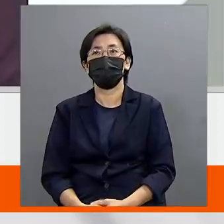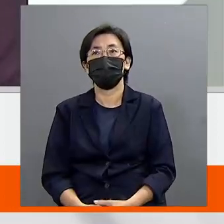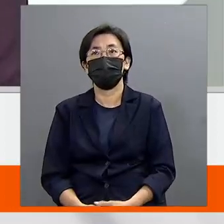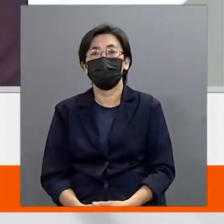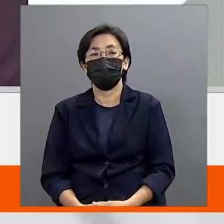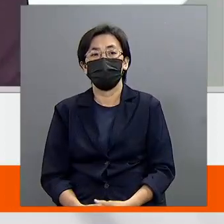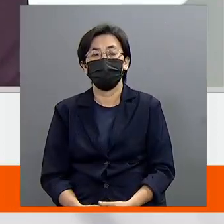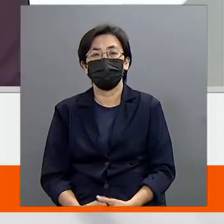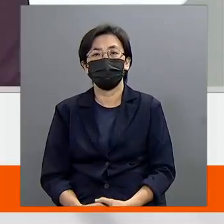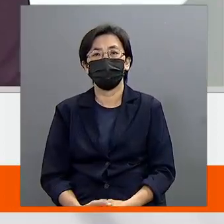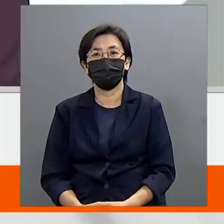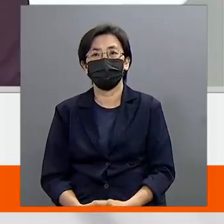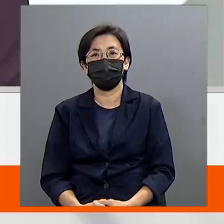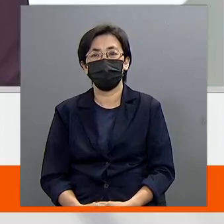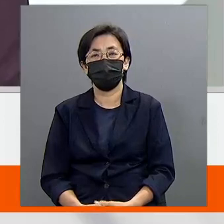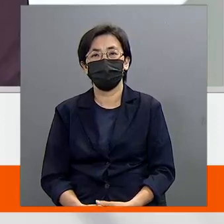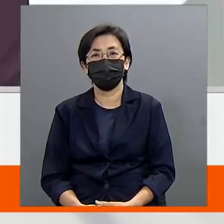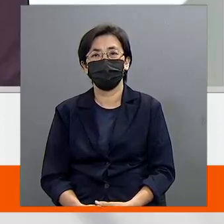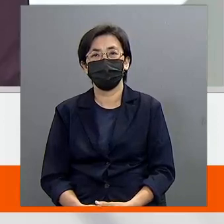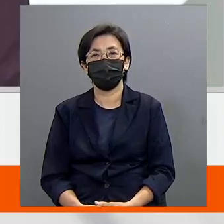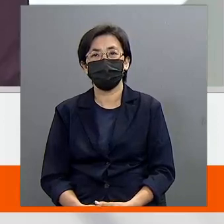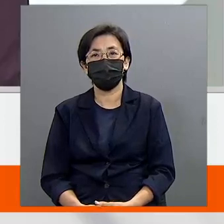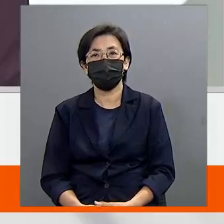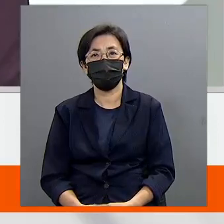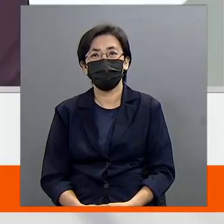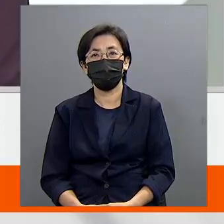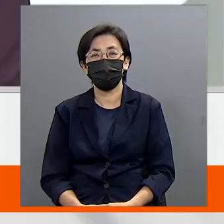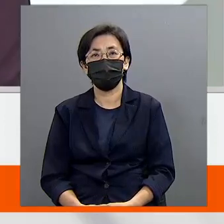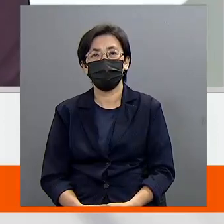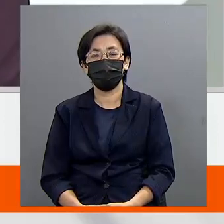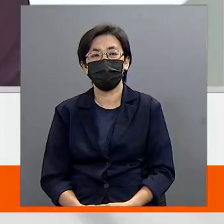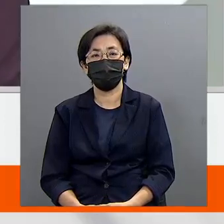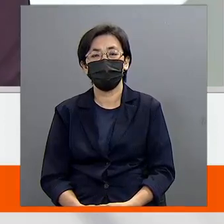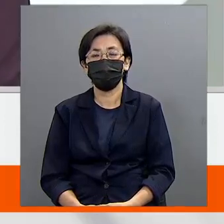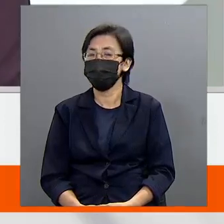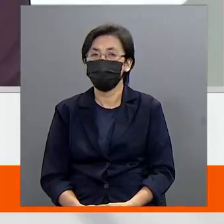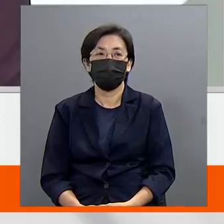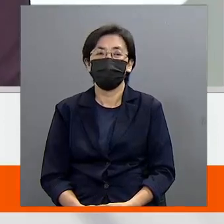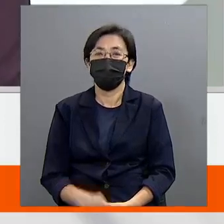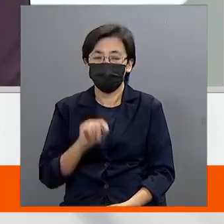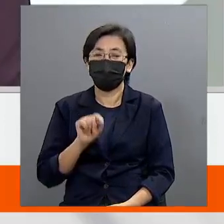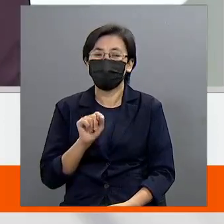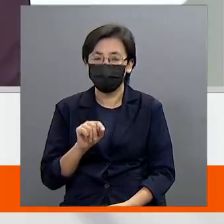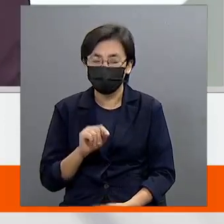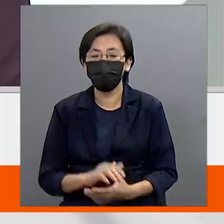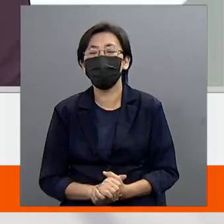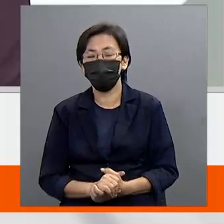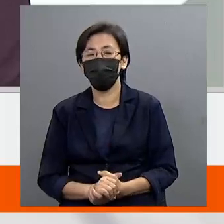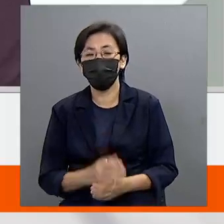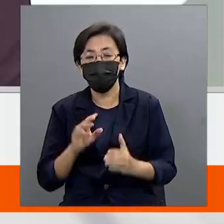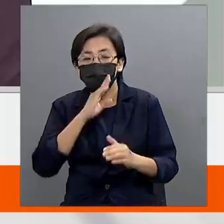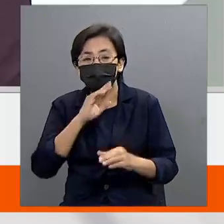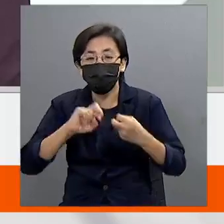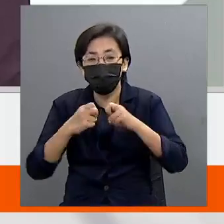ต้องยอมรับนะครับคือยังไงก็ตามเนี่ยมีคนเจ็บตัวแน่อันนี้ต้องยอมรับนะครับแต่ว่าก็ต้องจัดลำดับความสำคั